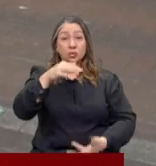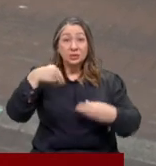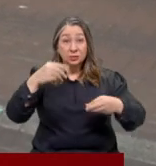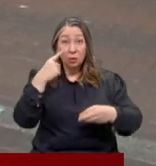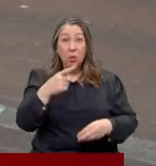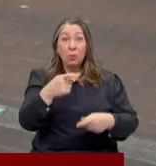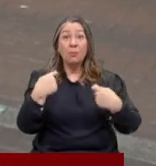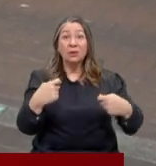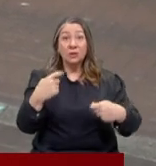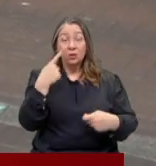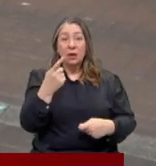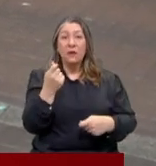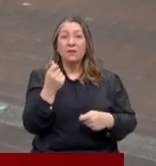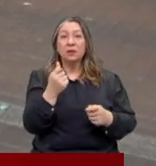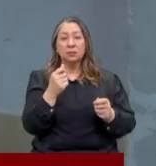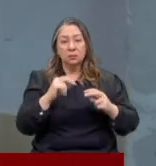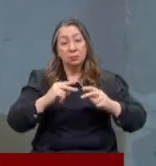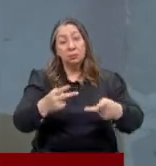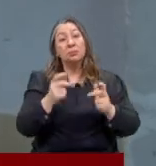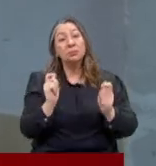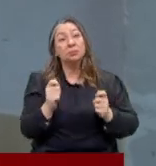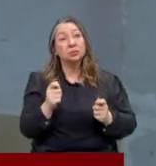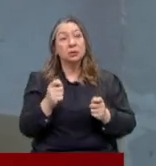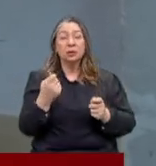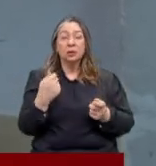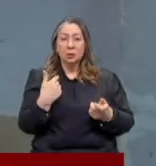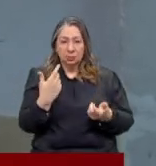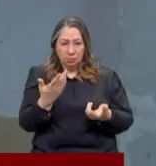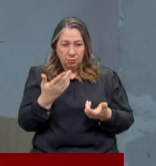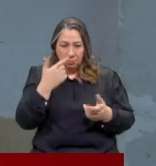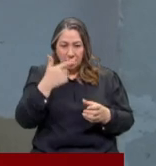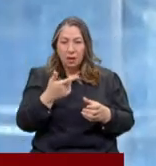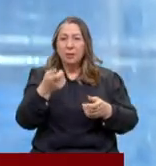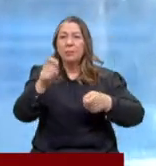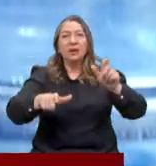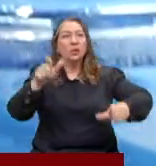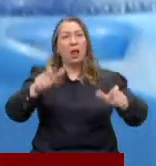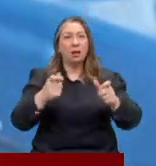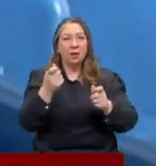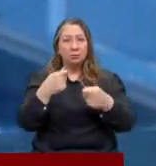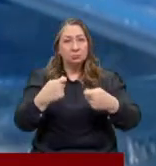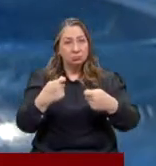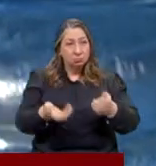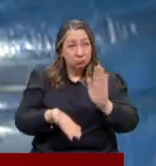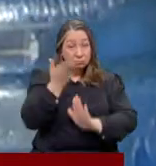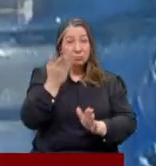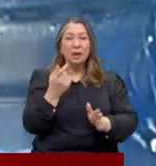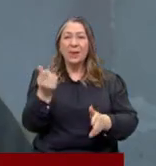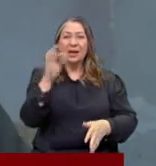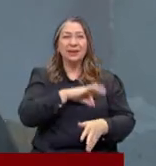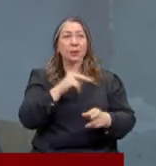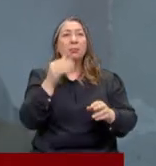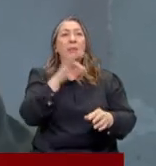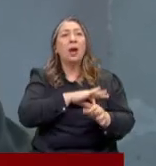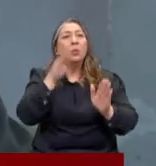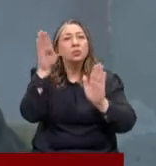bu maliyette fiyatlara yansıyor. Yakıt giderlerimiz arttı, eleman giderleri. Totalde belki iyi paralar kazanılıyor gibi ama kar kesinlikle